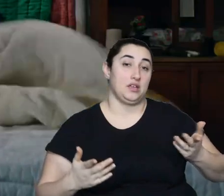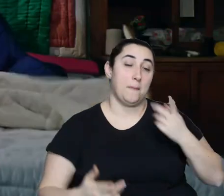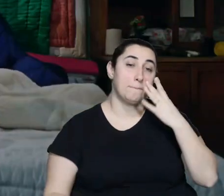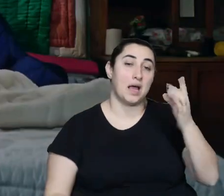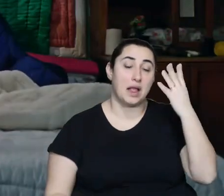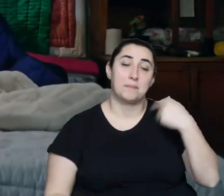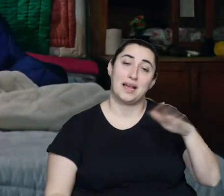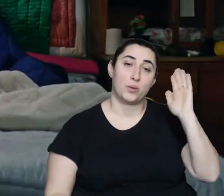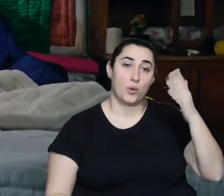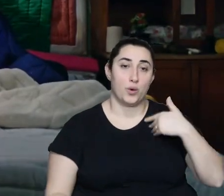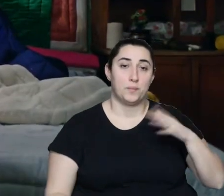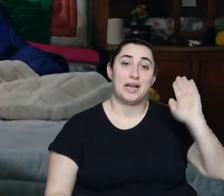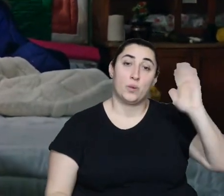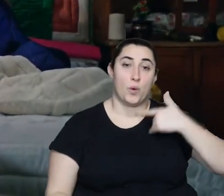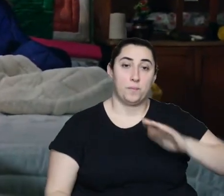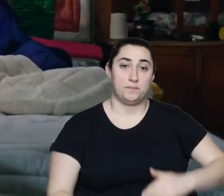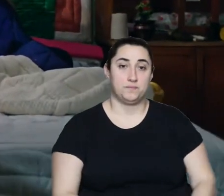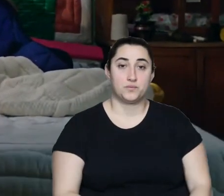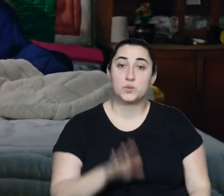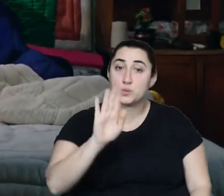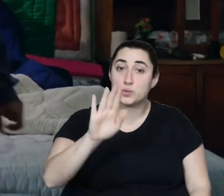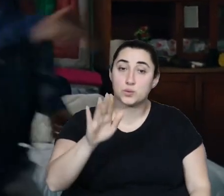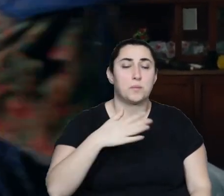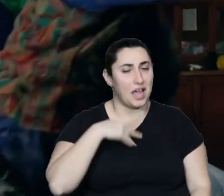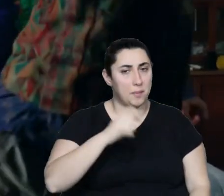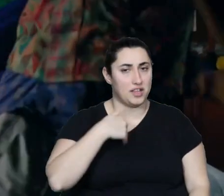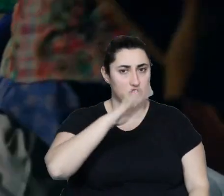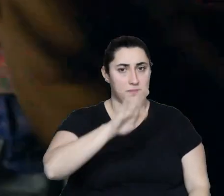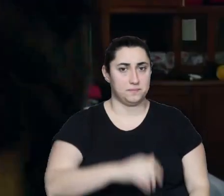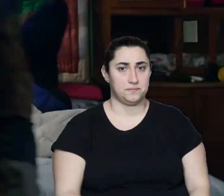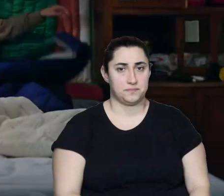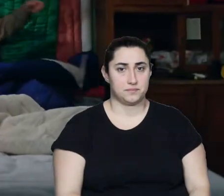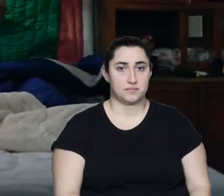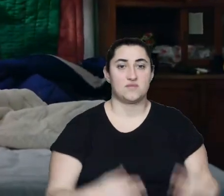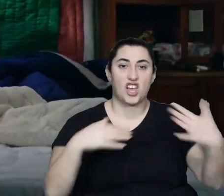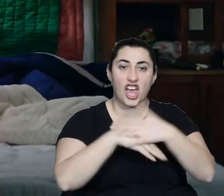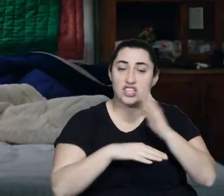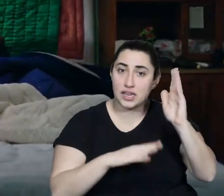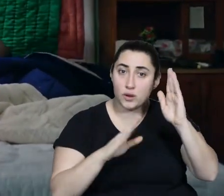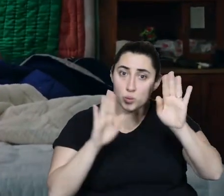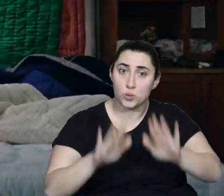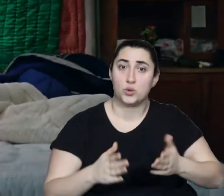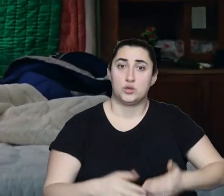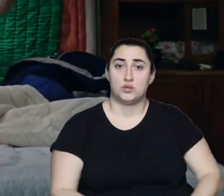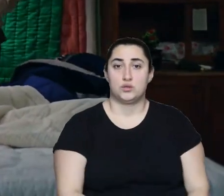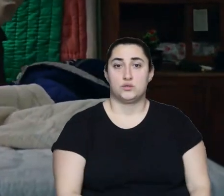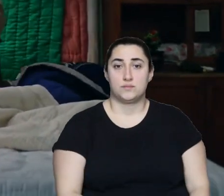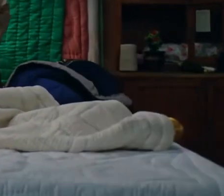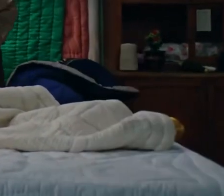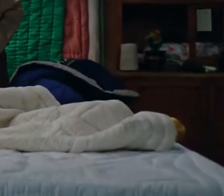belli. Ben gidiyorum baba. Ben gidiyorum baba. Dur ben ya. Halledeceğim baba. Ceketini aldı. Gece dur ne alakası?